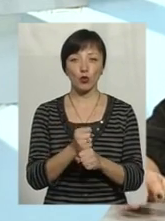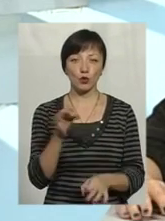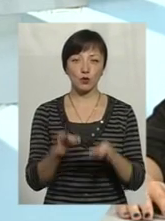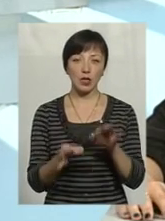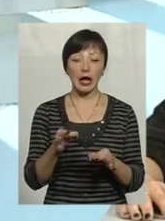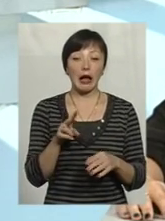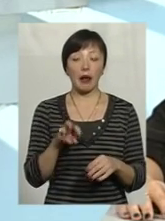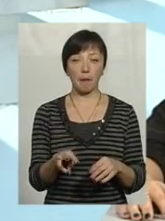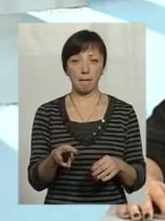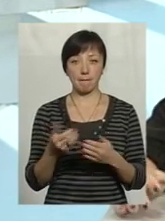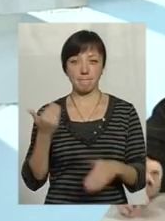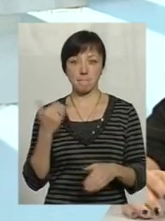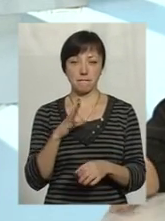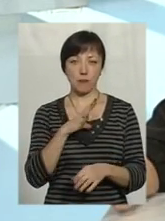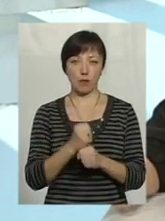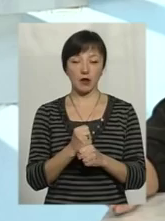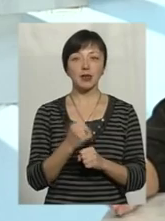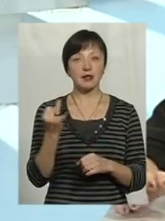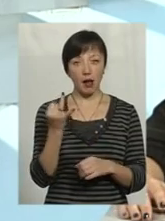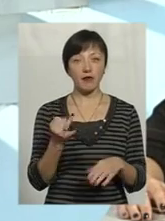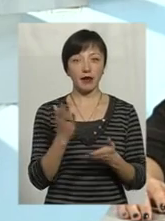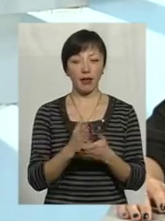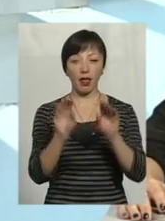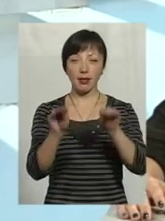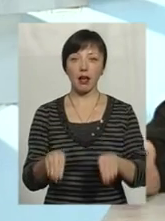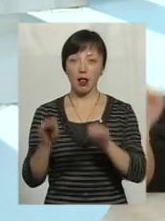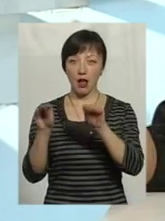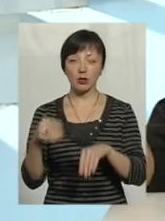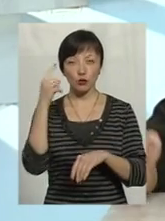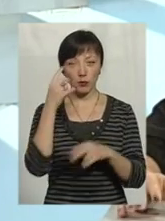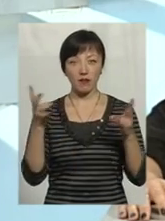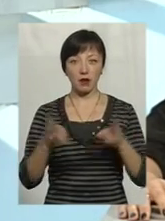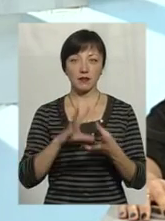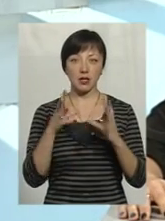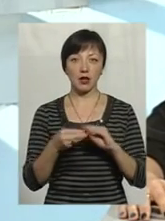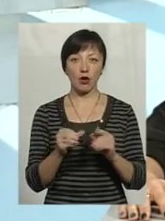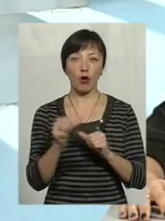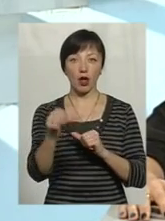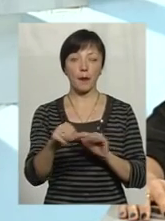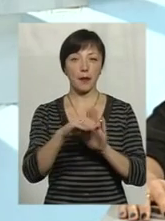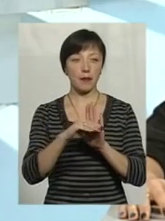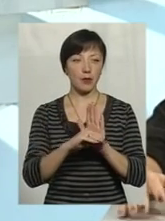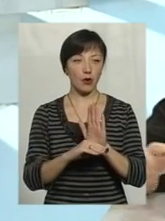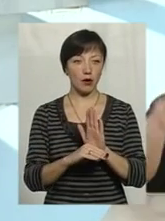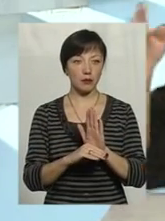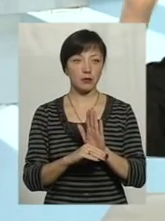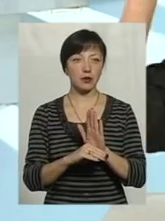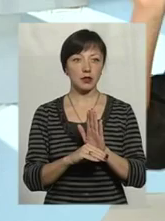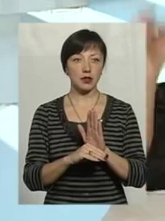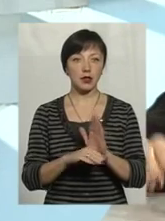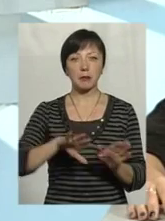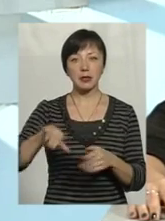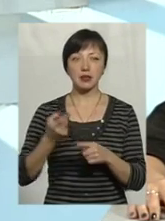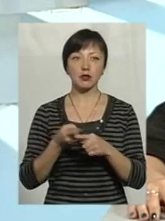він перед цим був. І так само цікаві в них є також декларації, я думаю, варто взагалі зробити окрему ще програму